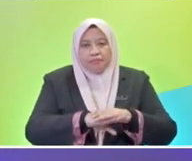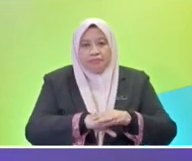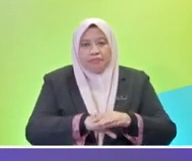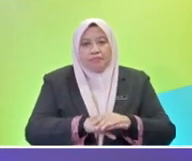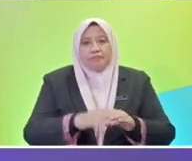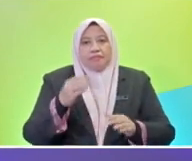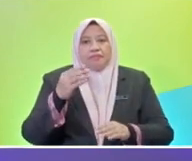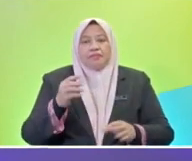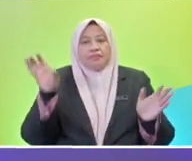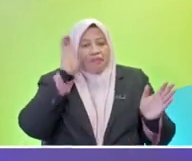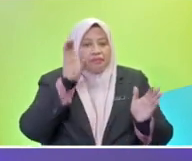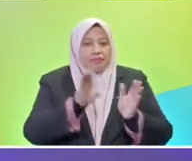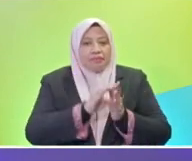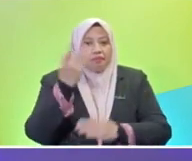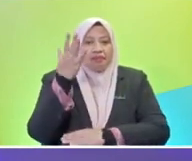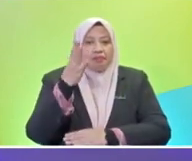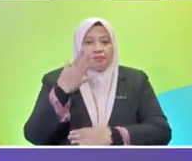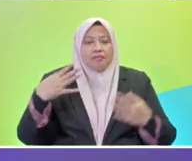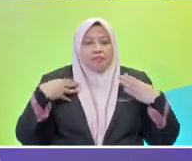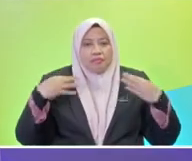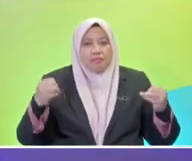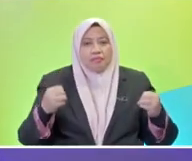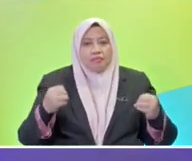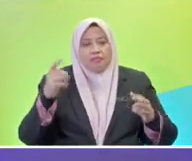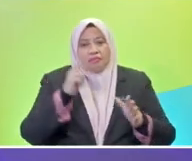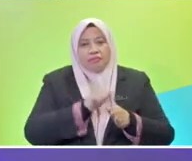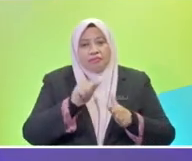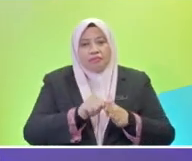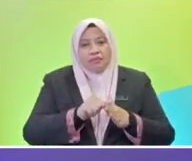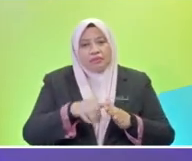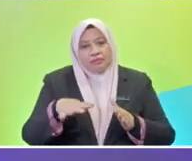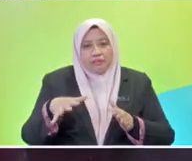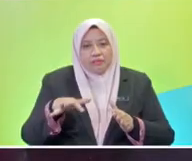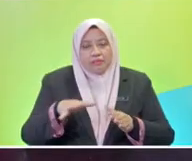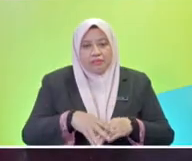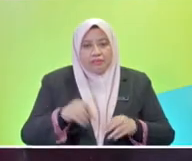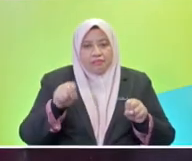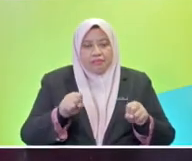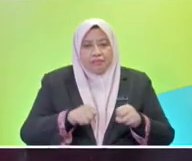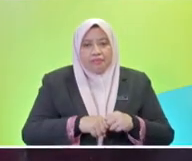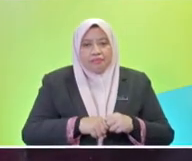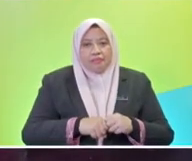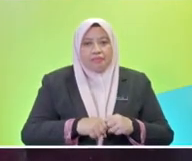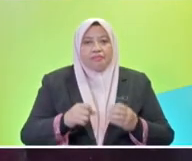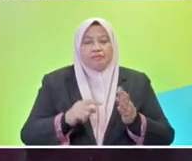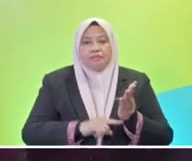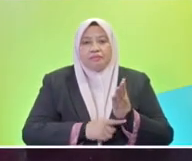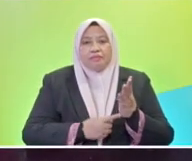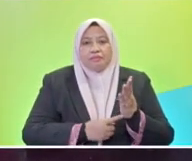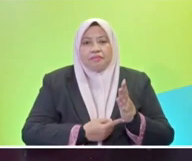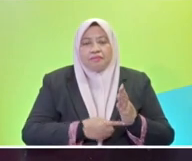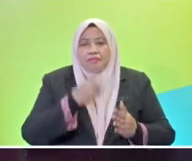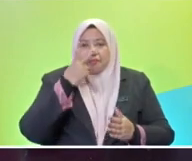Simbol lah pokok tu subur ke ataupun pokok tu tak subur. Boleh Akmal? Boleh cikgu. Okey. Okey. Mula. Cuba kita tengok